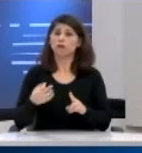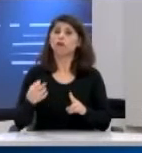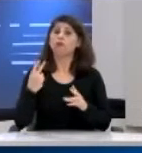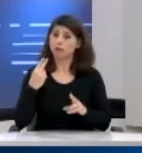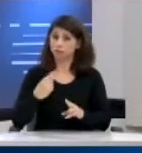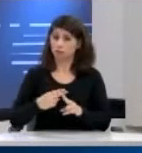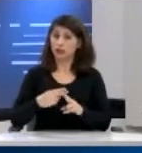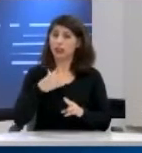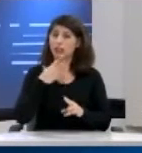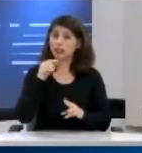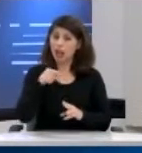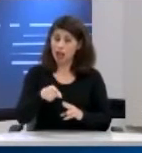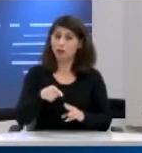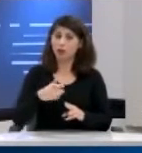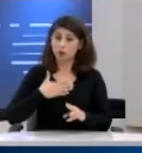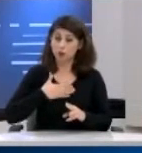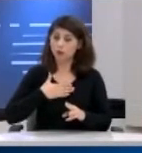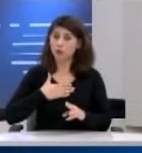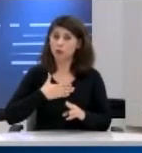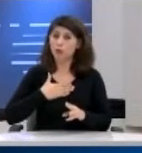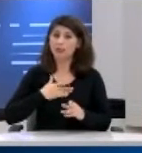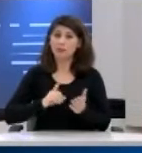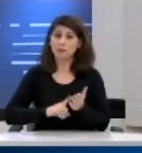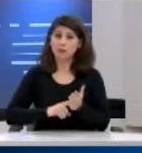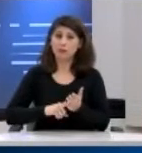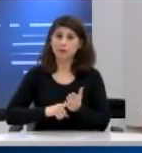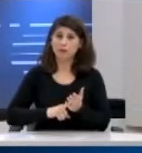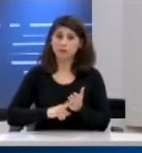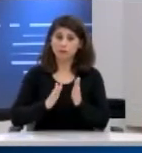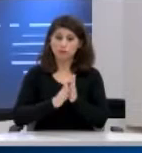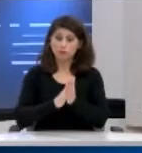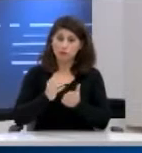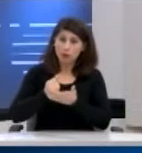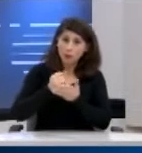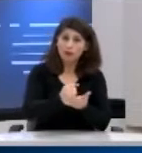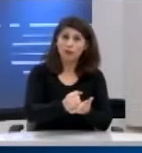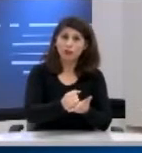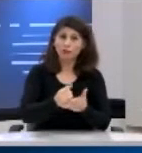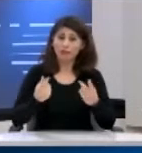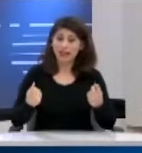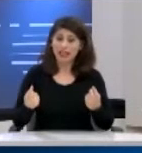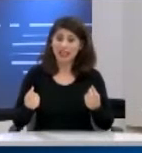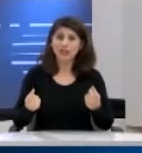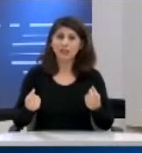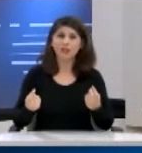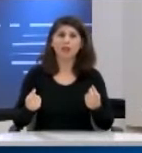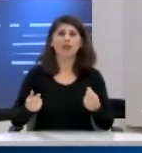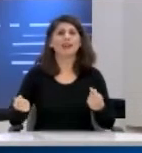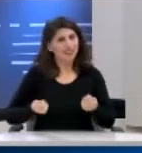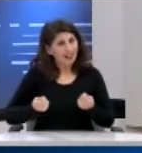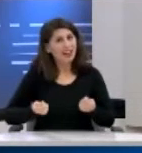διότι αυτό το οποίο εμείς πρέπει να επιβραβεύσουμε και να ενισχύσουμε με κίνητρα είναι το να κάνει